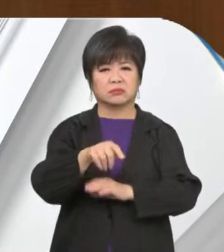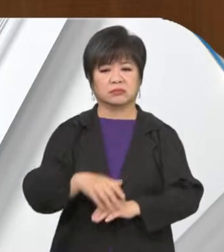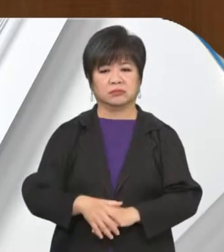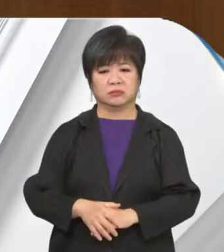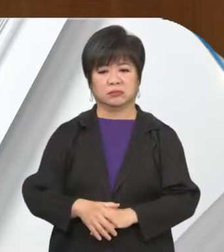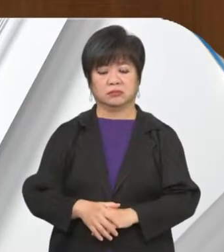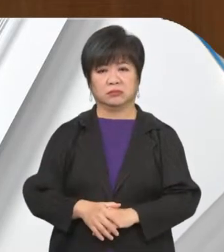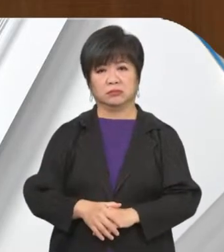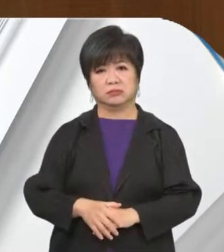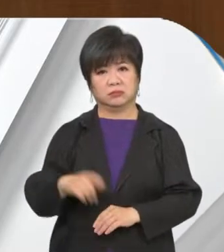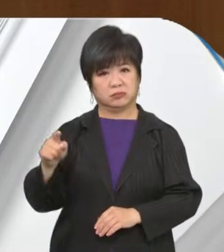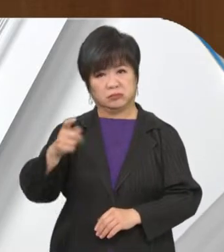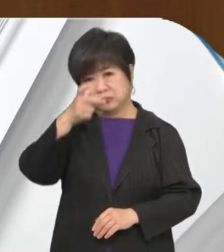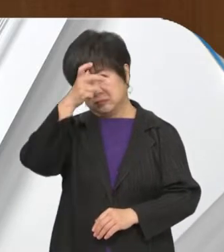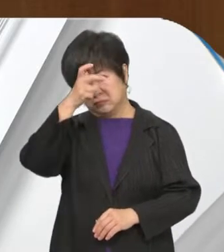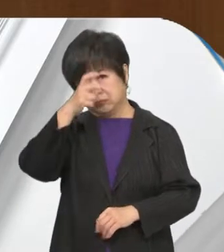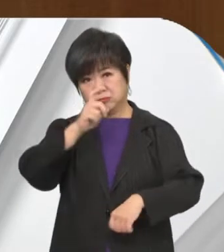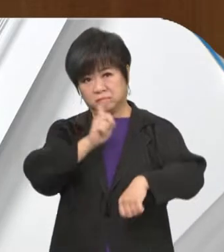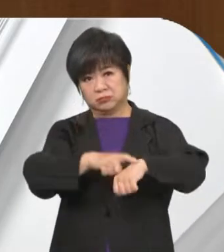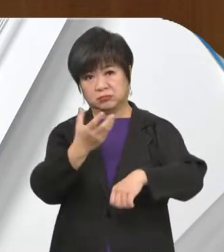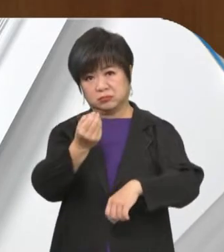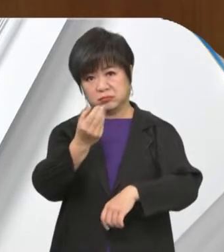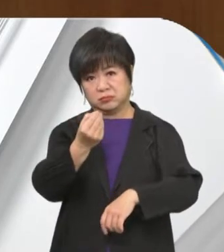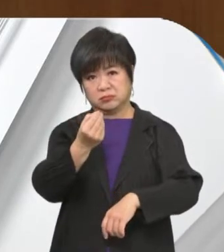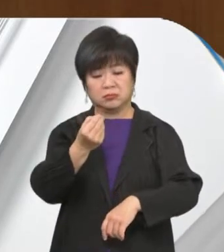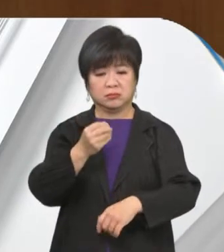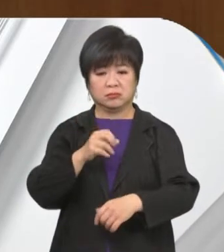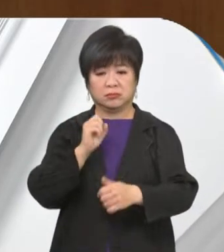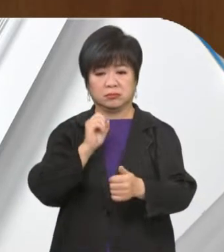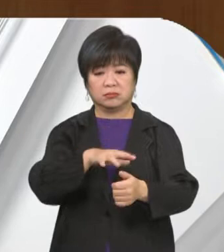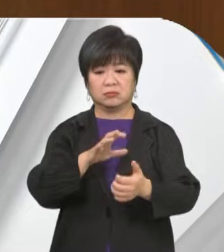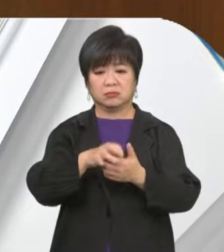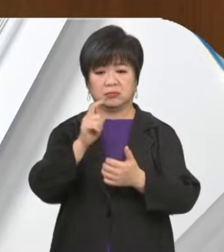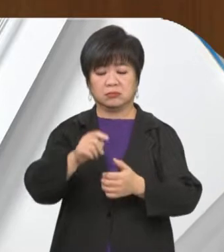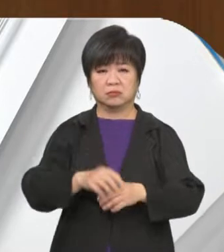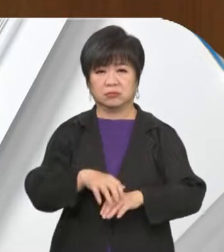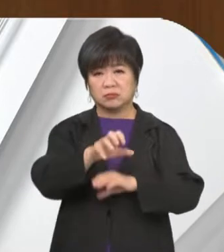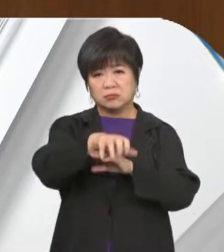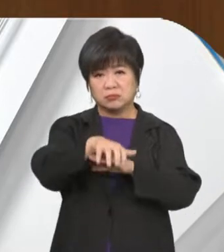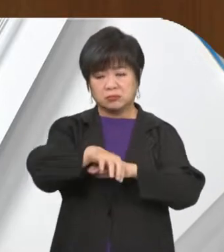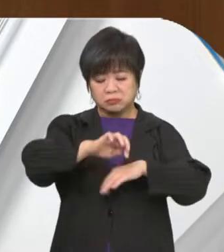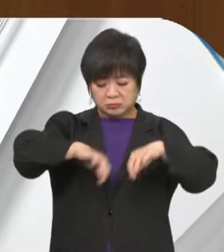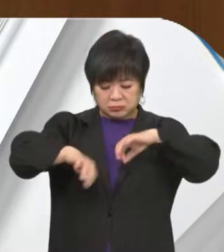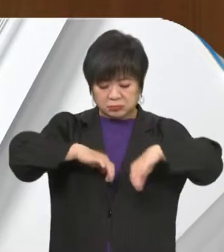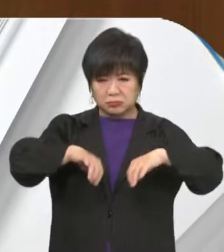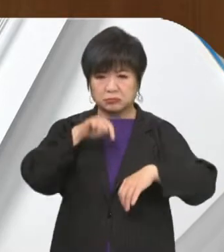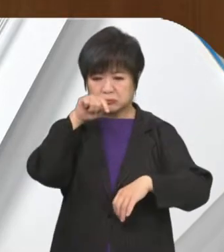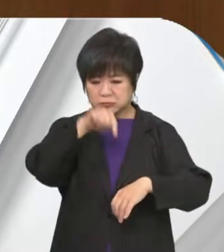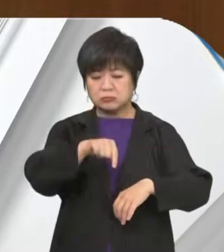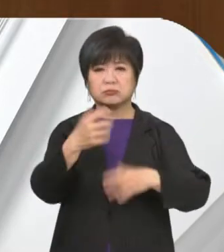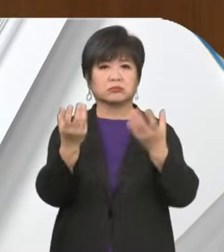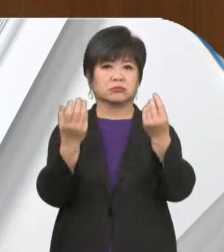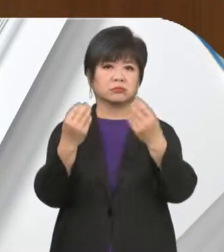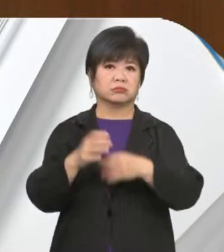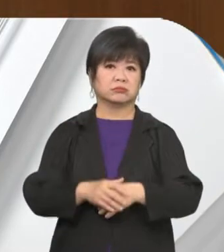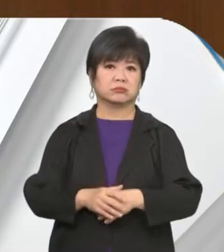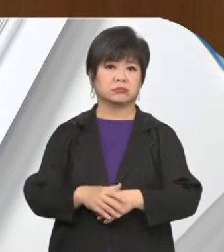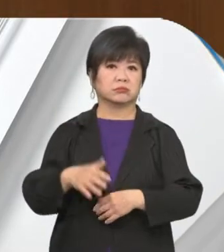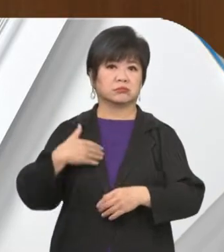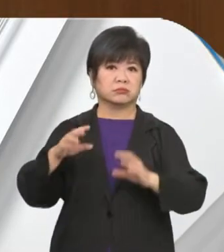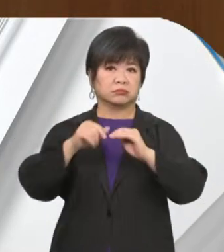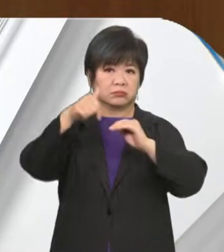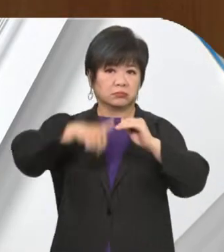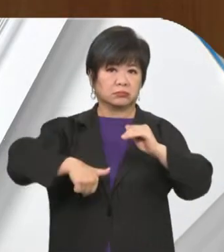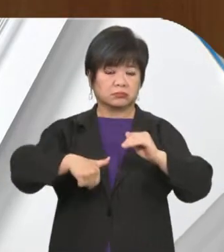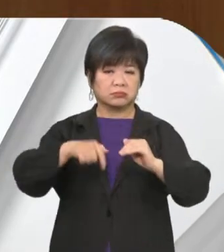没有查扣机具，也没有要求利用这个挖土机要求开挖，所以他根本不知道他底下埋的